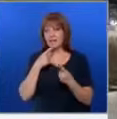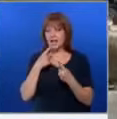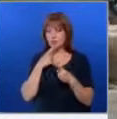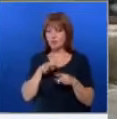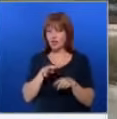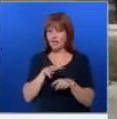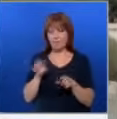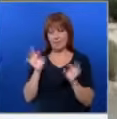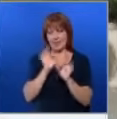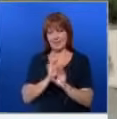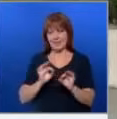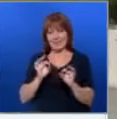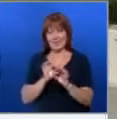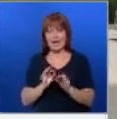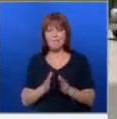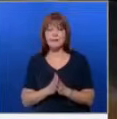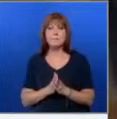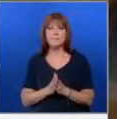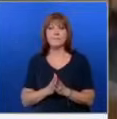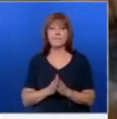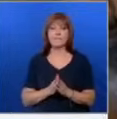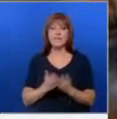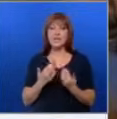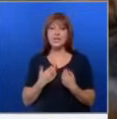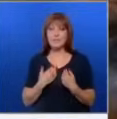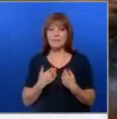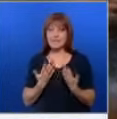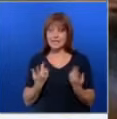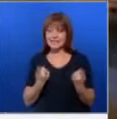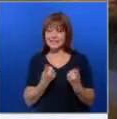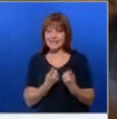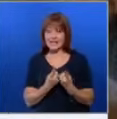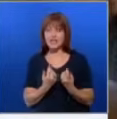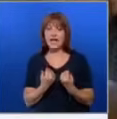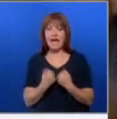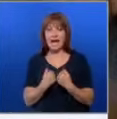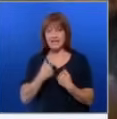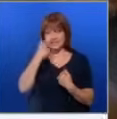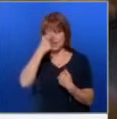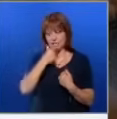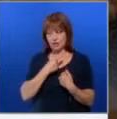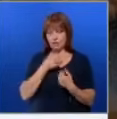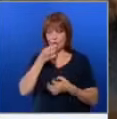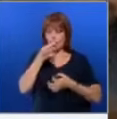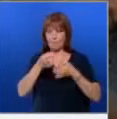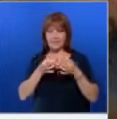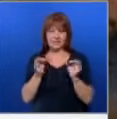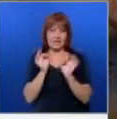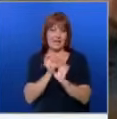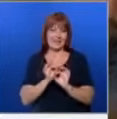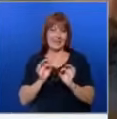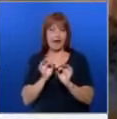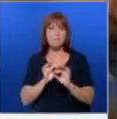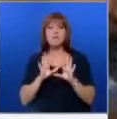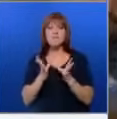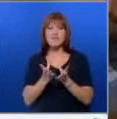Защо почетният председател не се среща с вас? Имате ли обяснение? Вижте, аз лично обяснение за това нямам. Всичко,